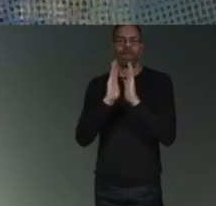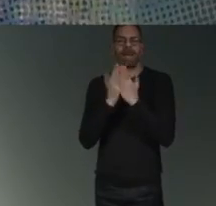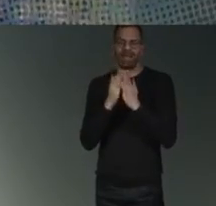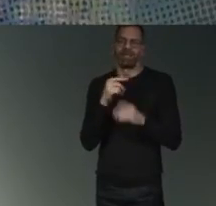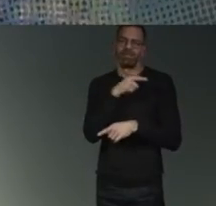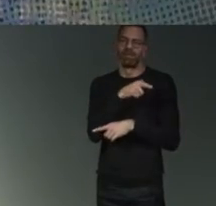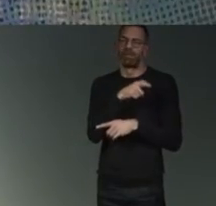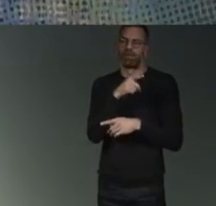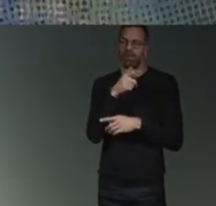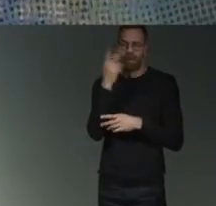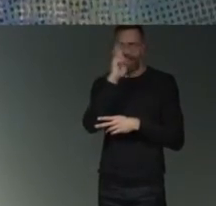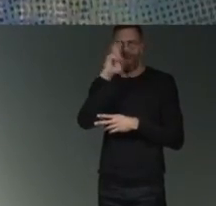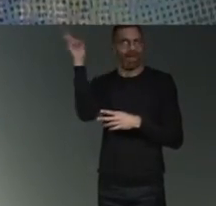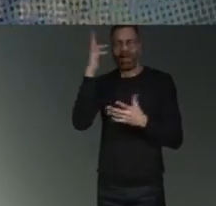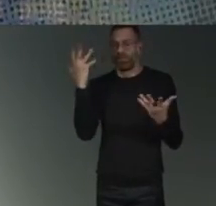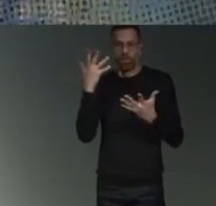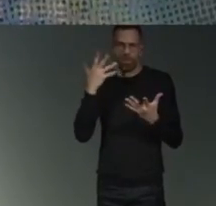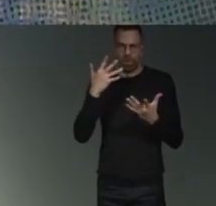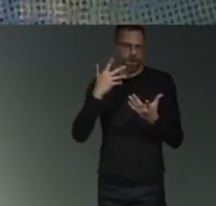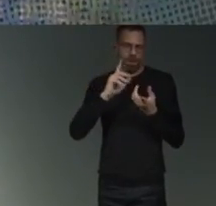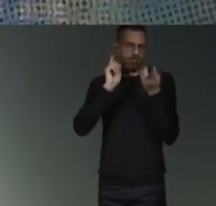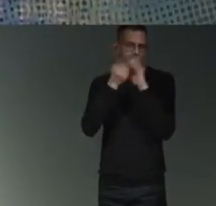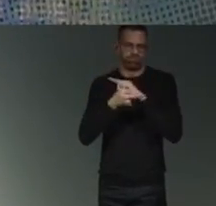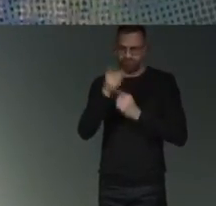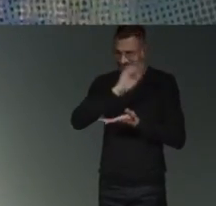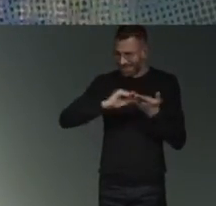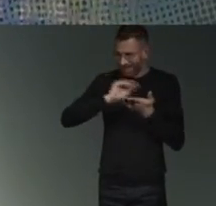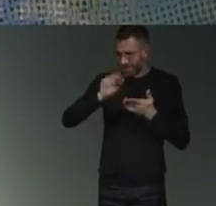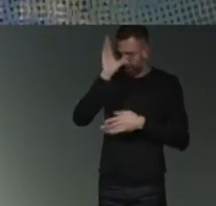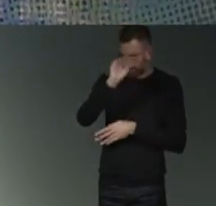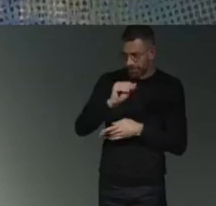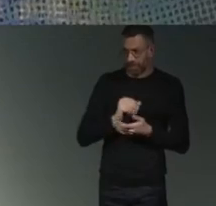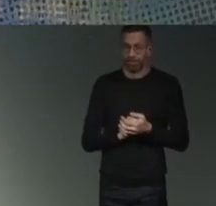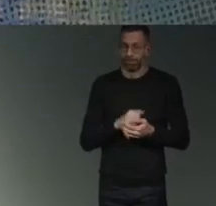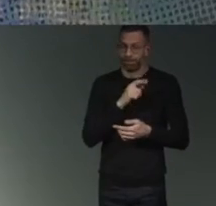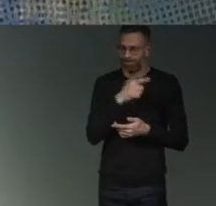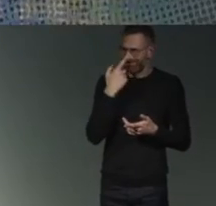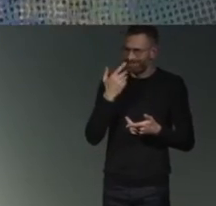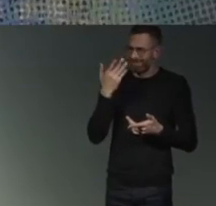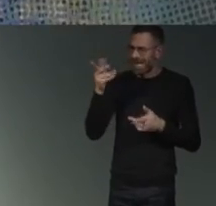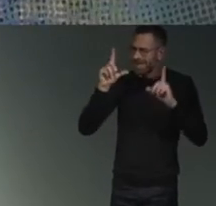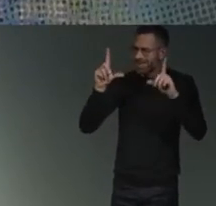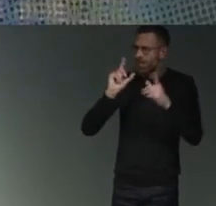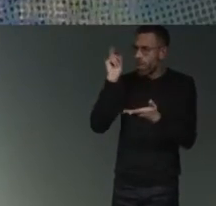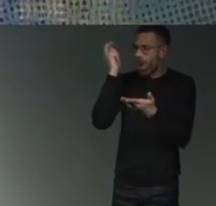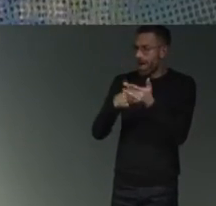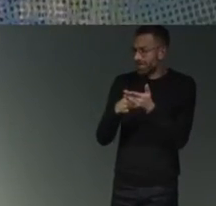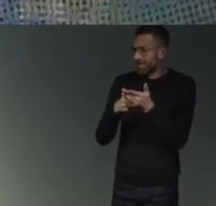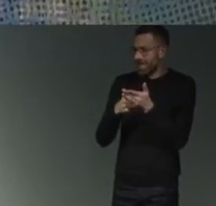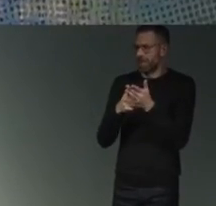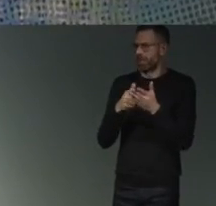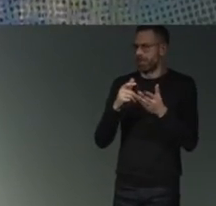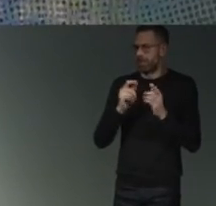rêve de devenir écrivaine, et donc elle se dit que ce tableau, si elle l'acquiert, eh bien, lui permettra